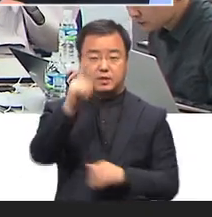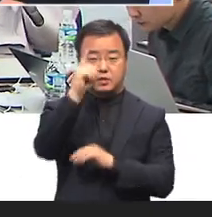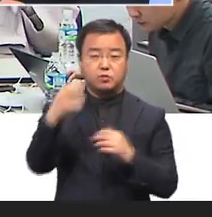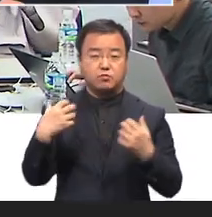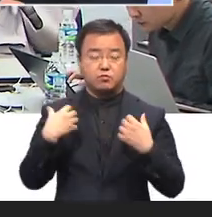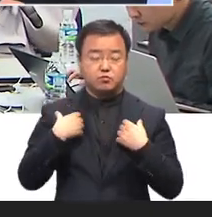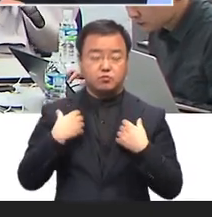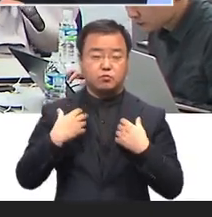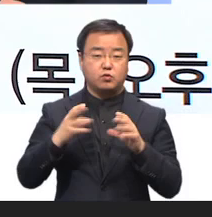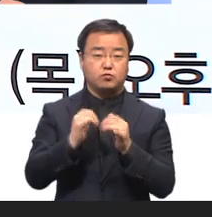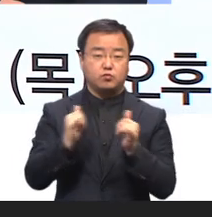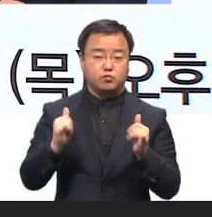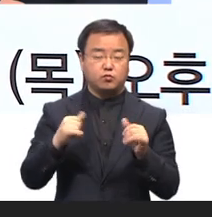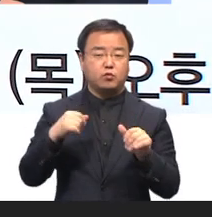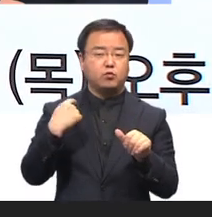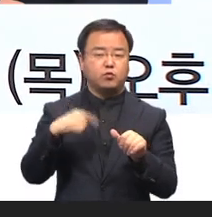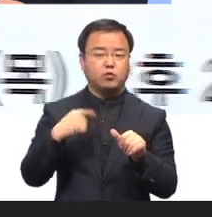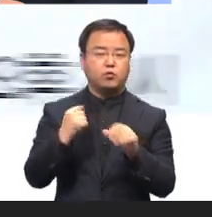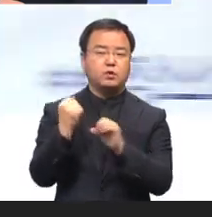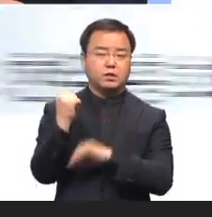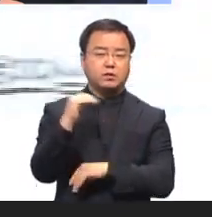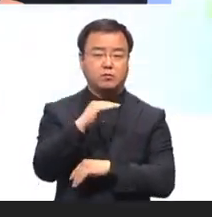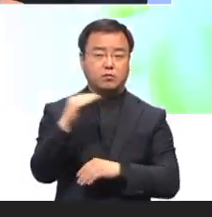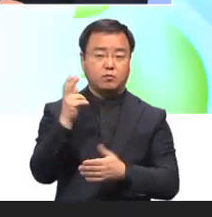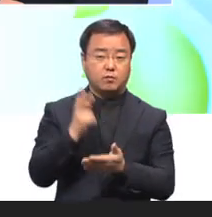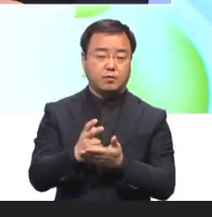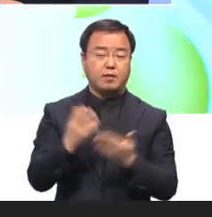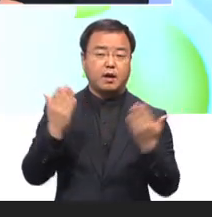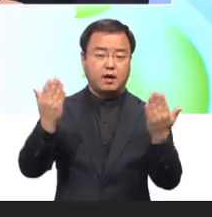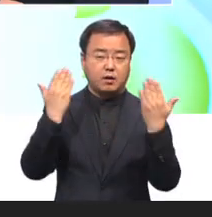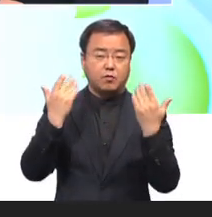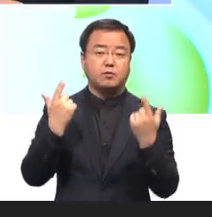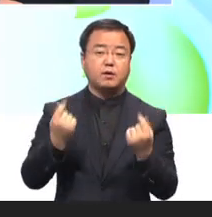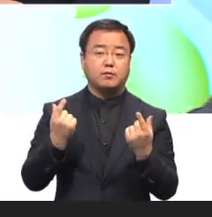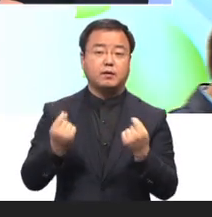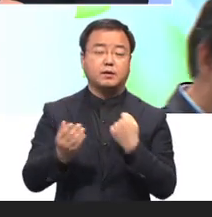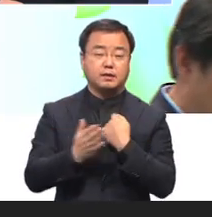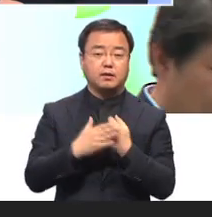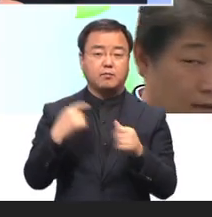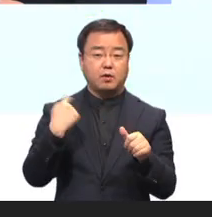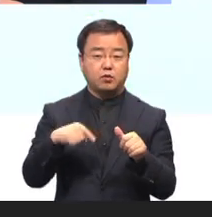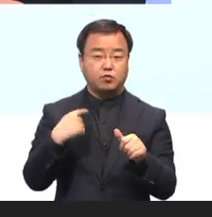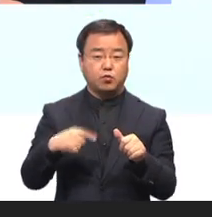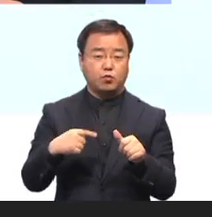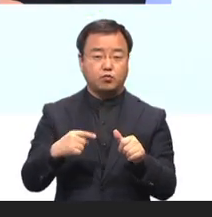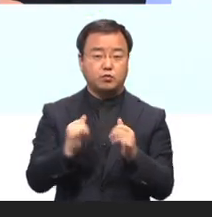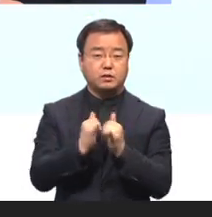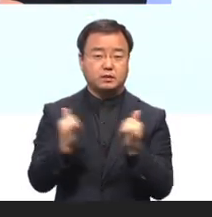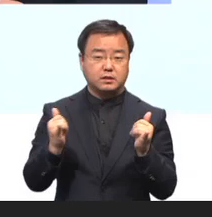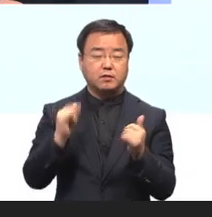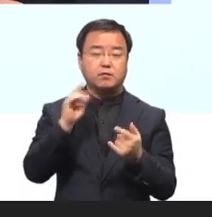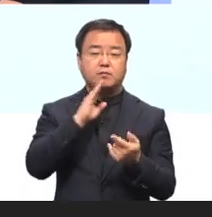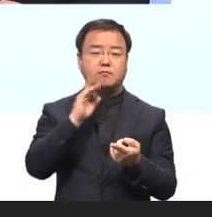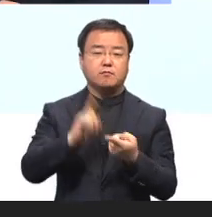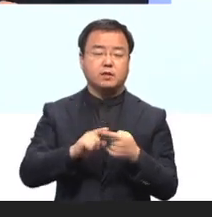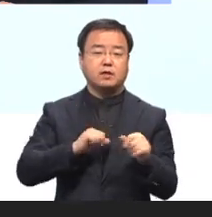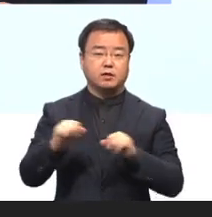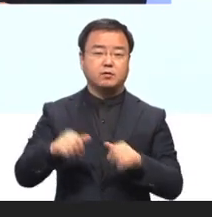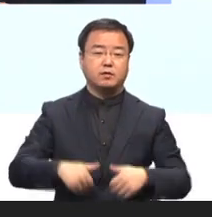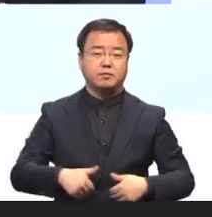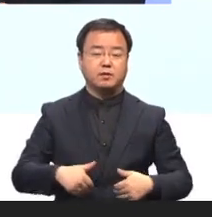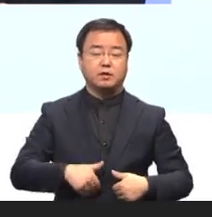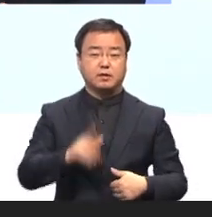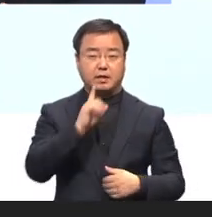유아교육법이나 교육기본법에 따른 엄연한 학교다. 그러므로 학교답게, 교육자답게 행동해야 된다는 것이 그 차이가 큰 것 같고요.